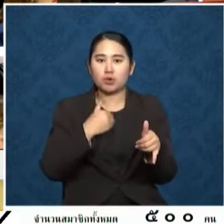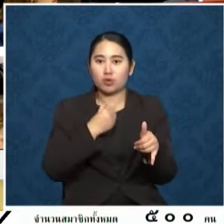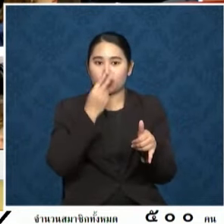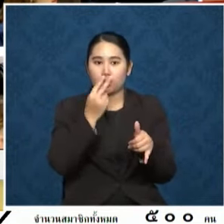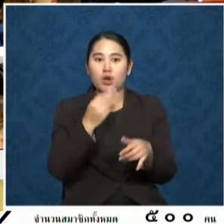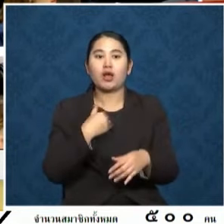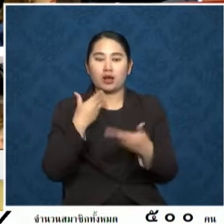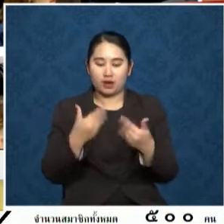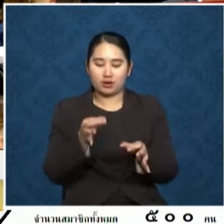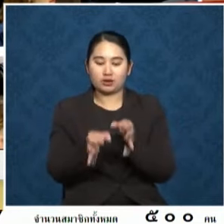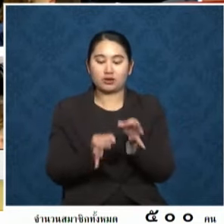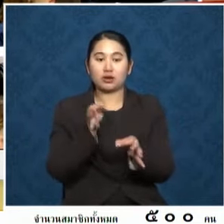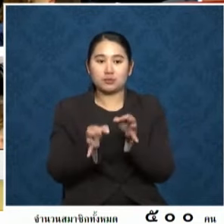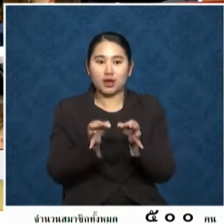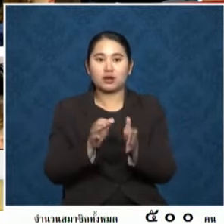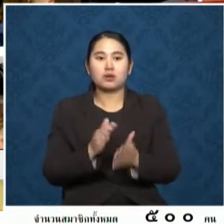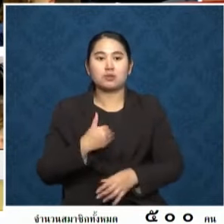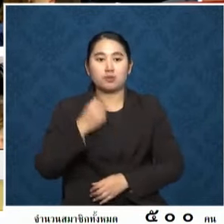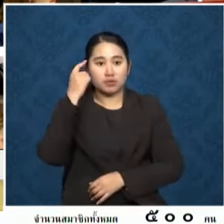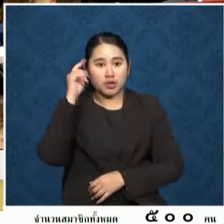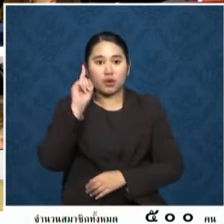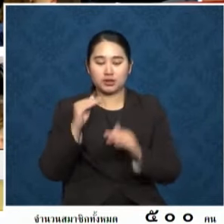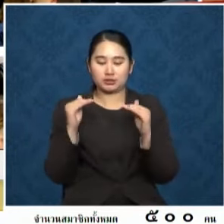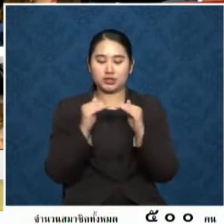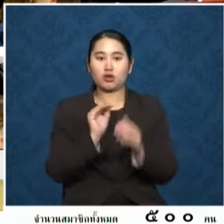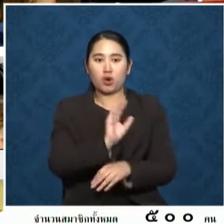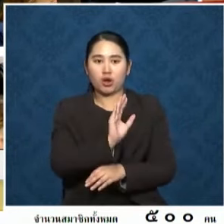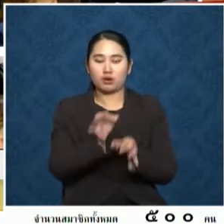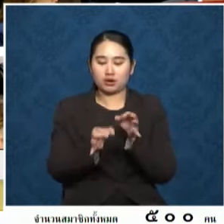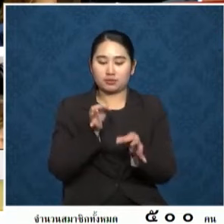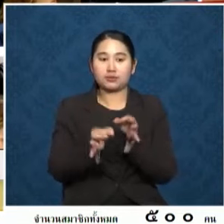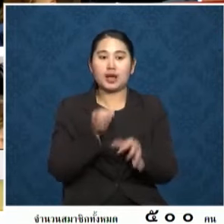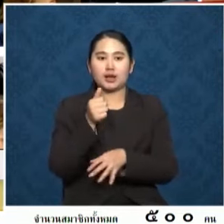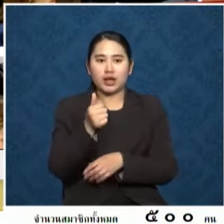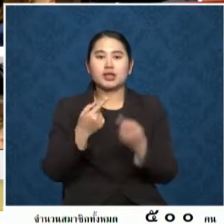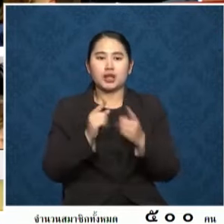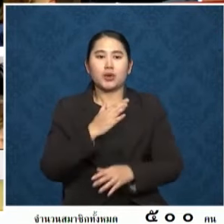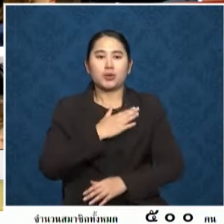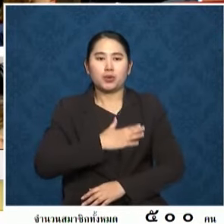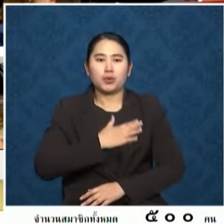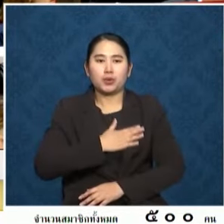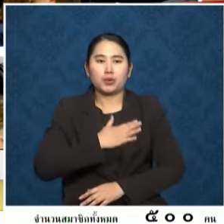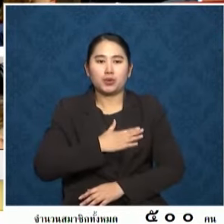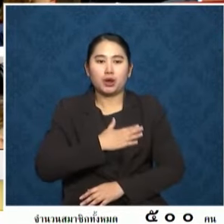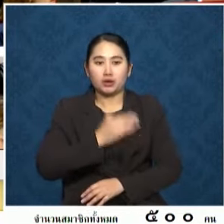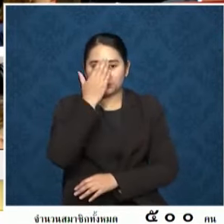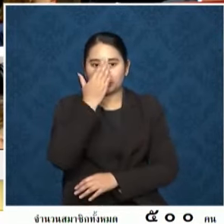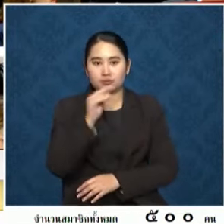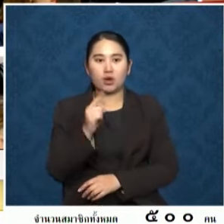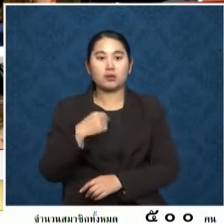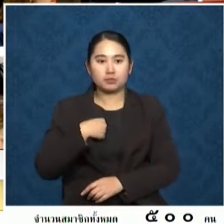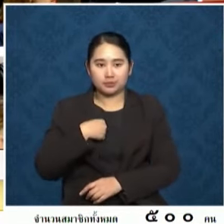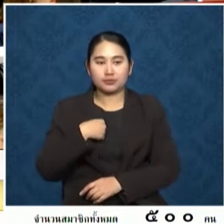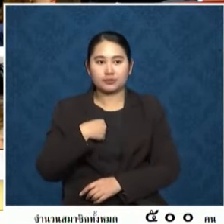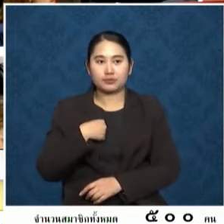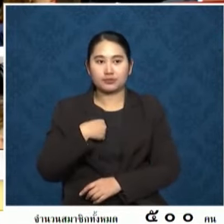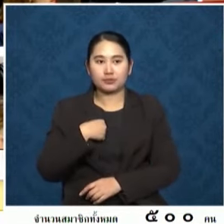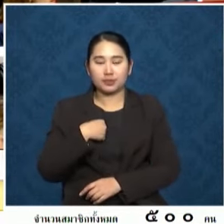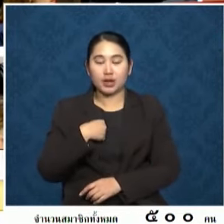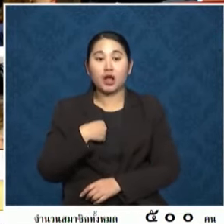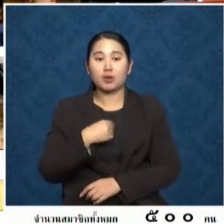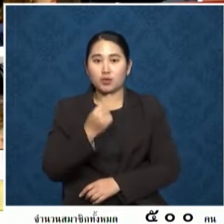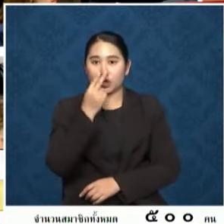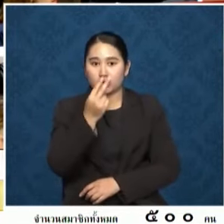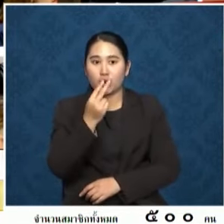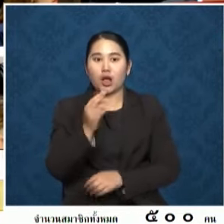พื่อท่านจะได้ชี้แจงแล้วผมก็คิดว่าท่านก็มีสิทธิ์ชี้แจงครับแต่ก็ใจเย็นๆนิดนึงฮะเพราะว่าผมเองนะครับถ้าท่านฟัง